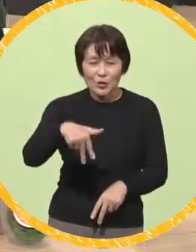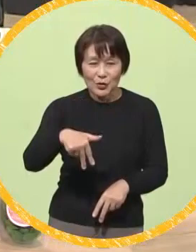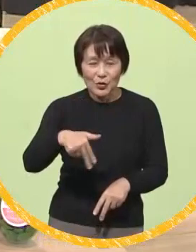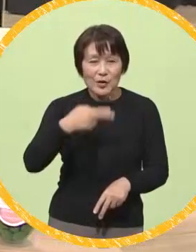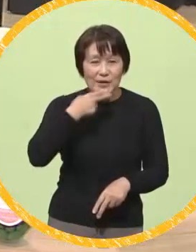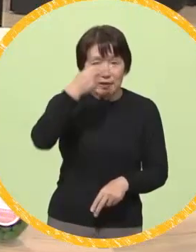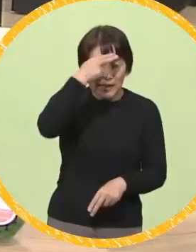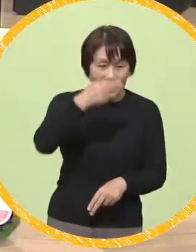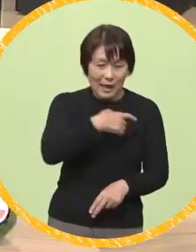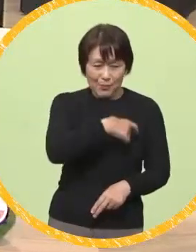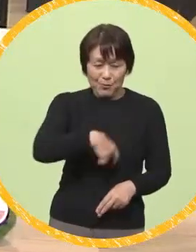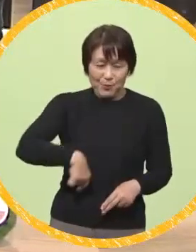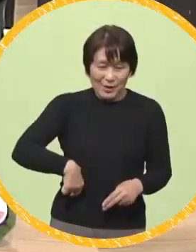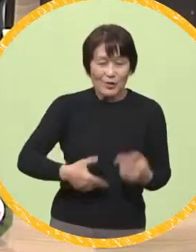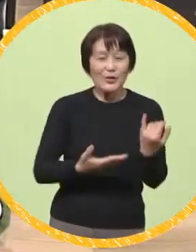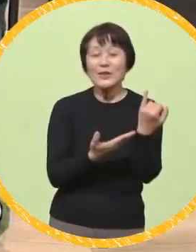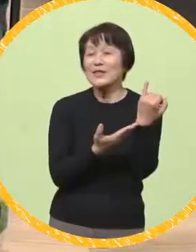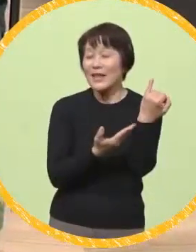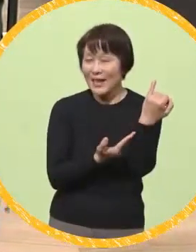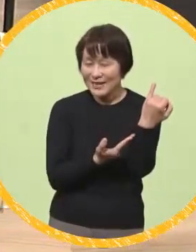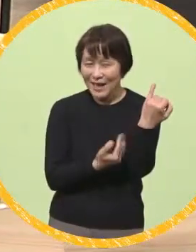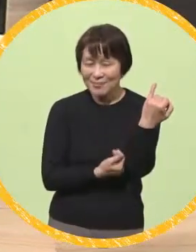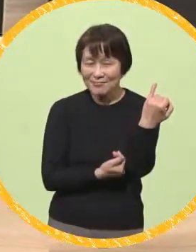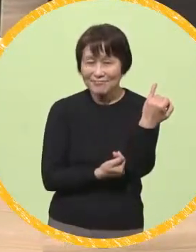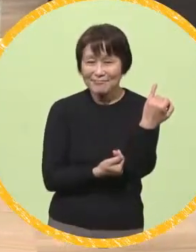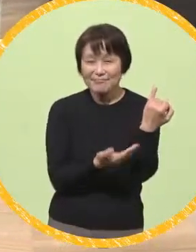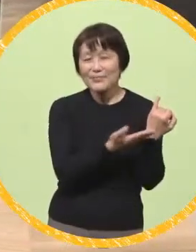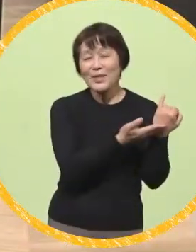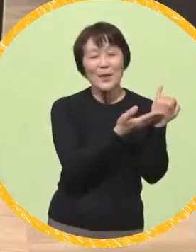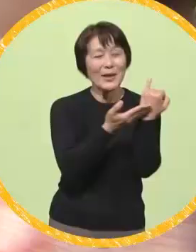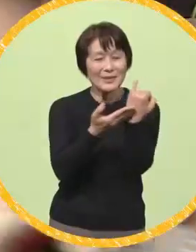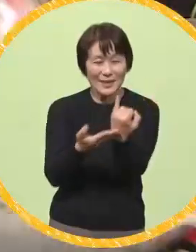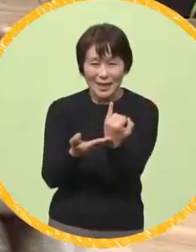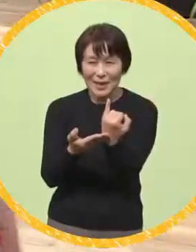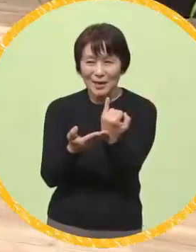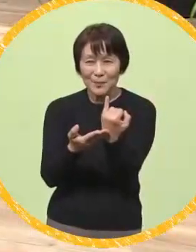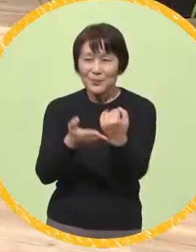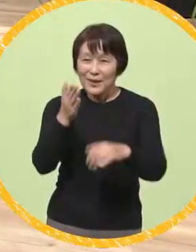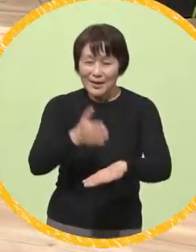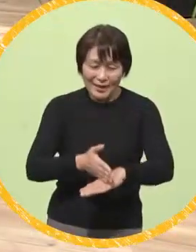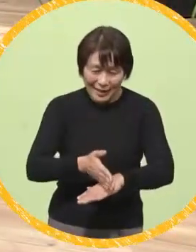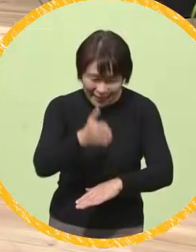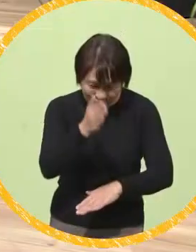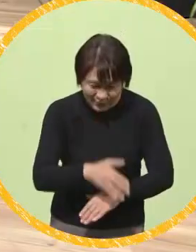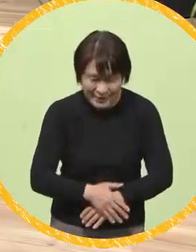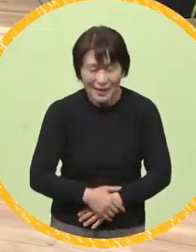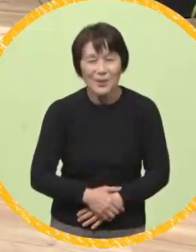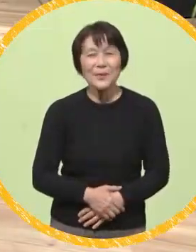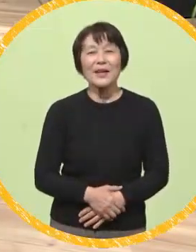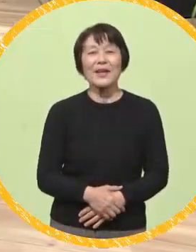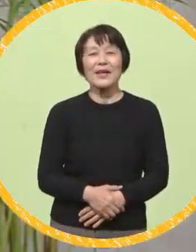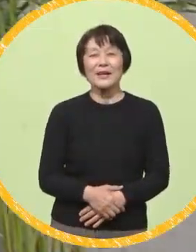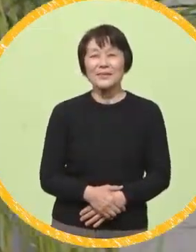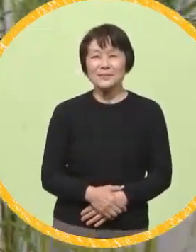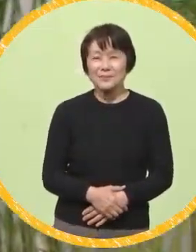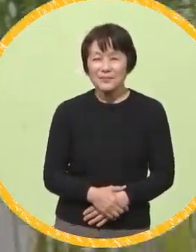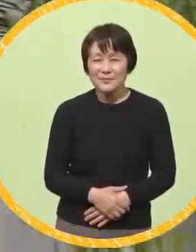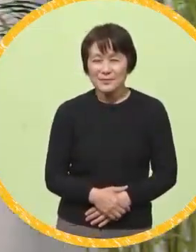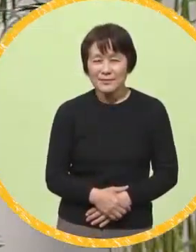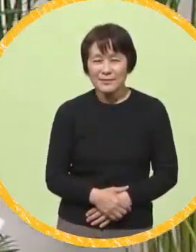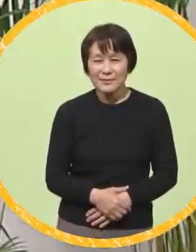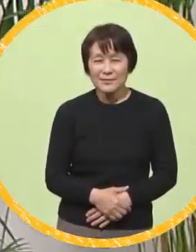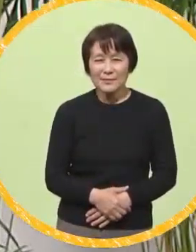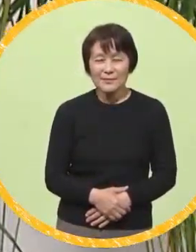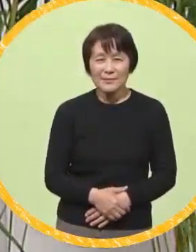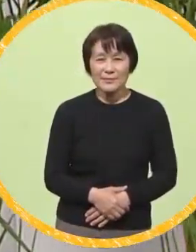うん、なんと今日はスタジオに来ていただきました。 いや、ありがとうございます。ありがとうございます。いや、素敵。どうぞどうぞ、 よろしく